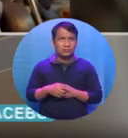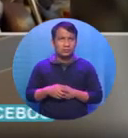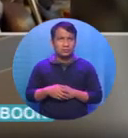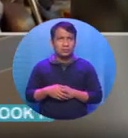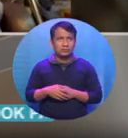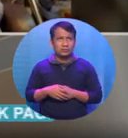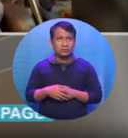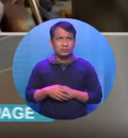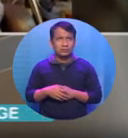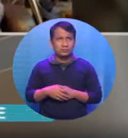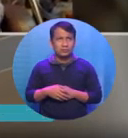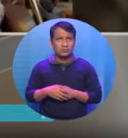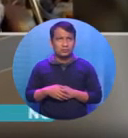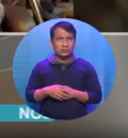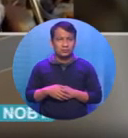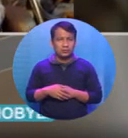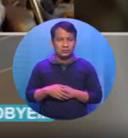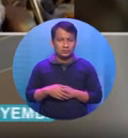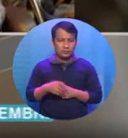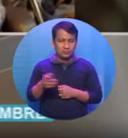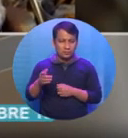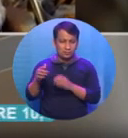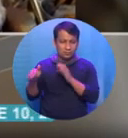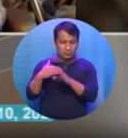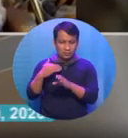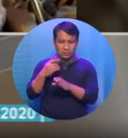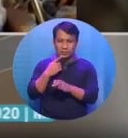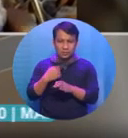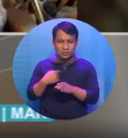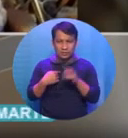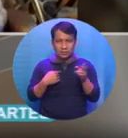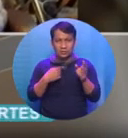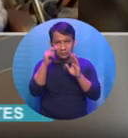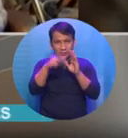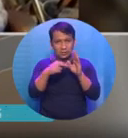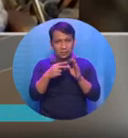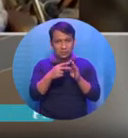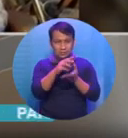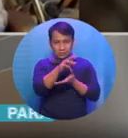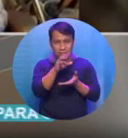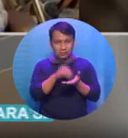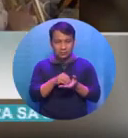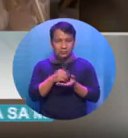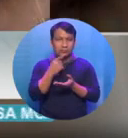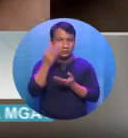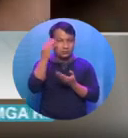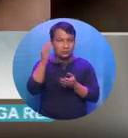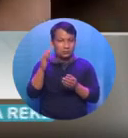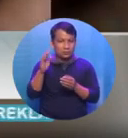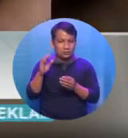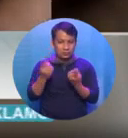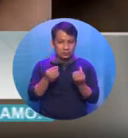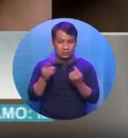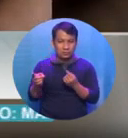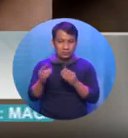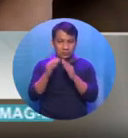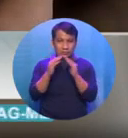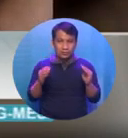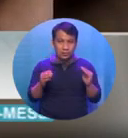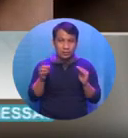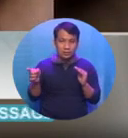sir, pinasa ng ano, kasama niya doon kasi naawa siya sa akin sir, hindi ko alam na ginagawa niya doon sa ano, sa bahay